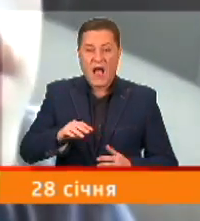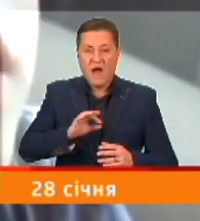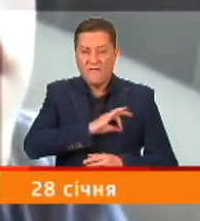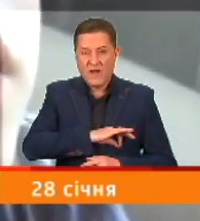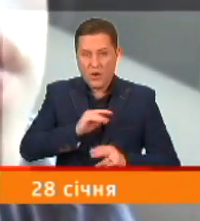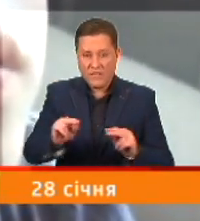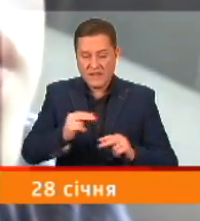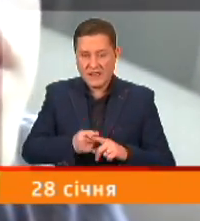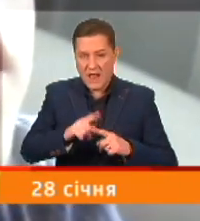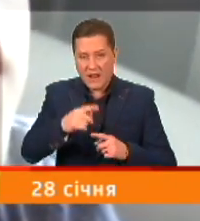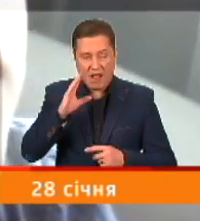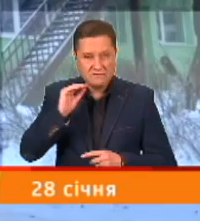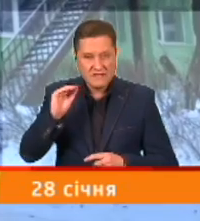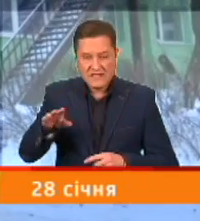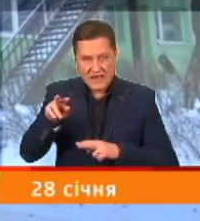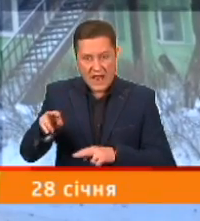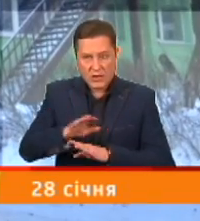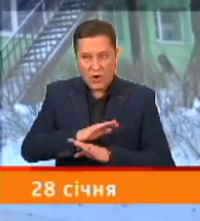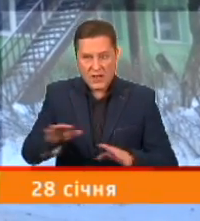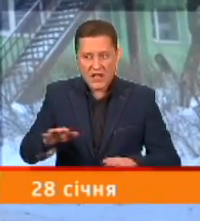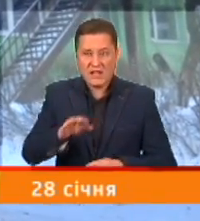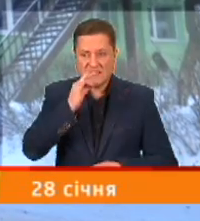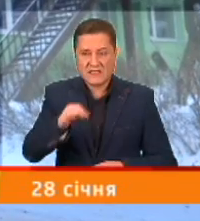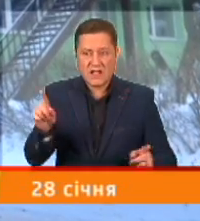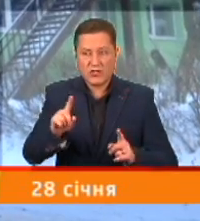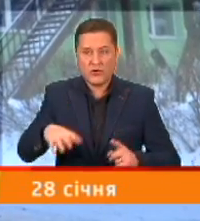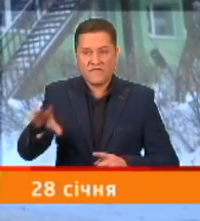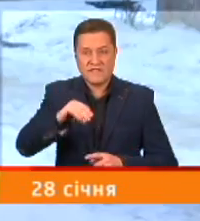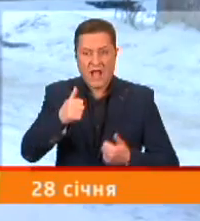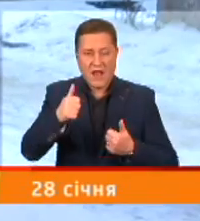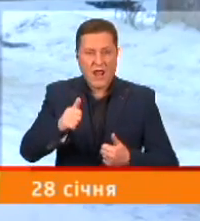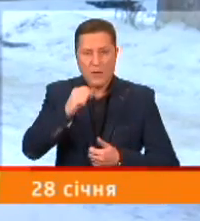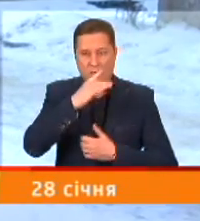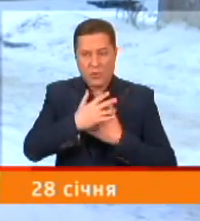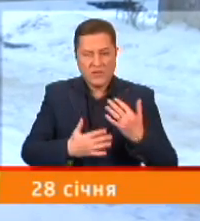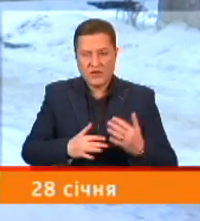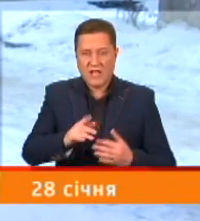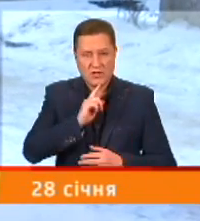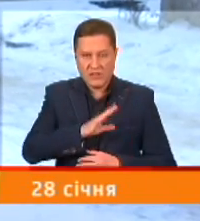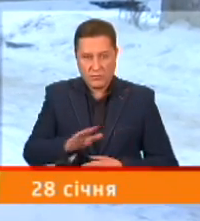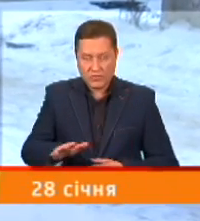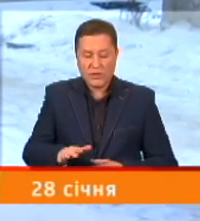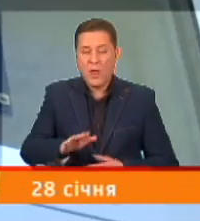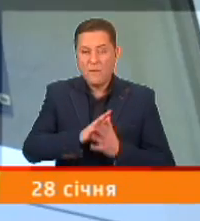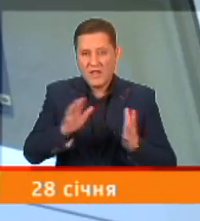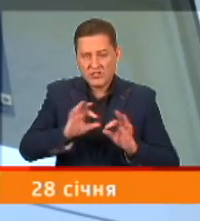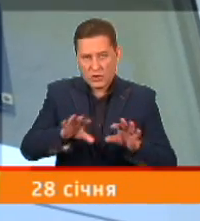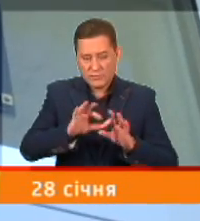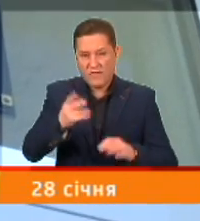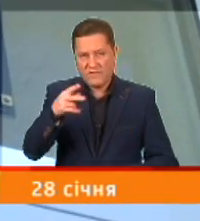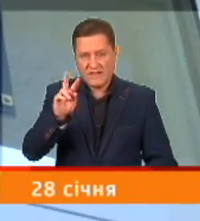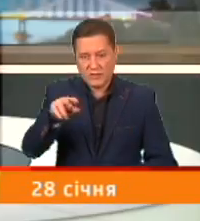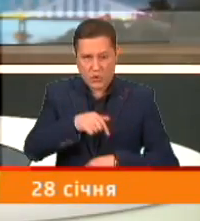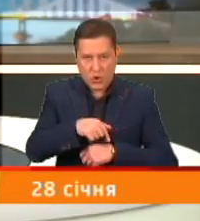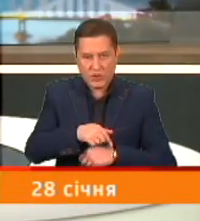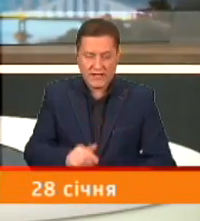не догледіла, а потім ще й вдала, що з дитиною все гаразд, пробачати недбалість не збирається. Більше про це дивіться у вікнах по